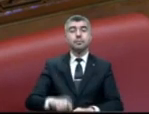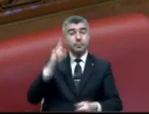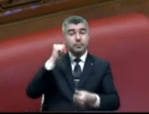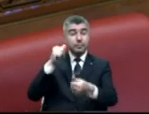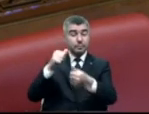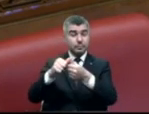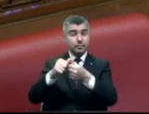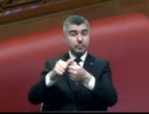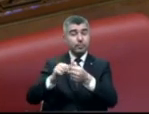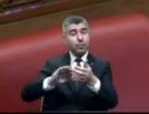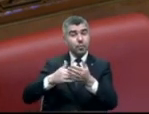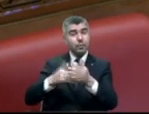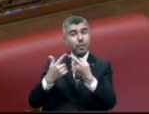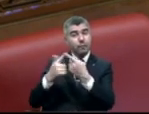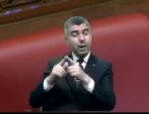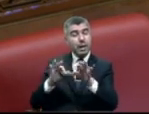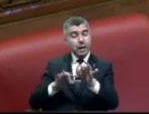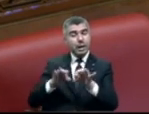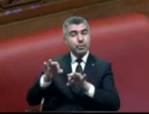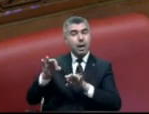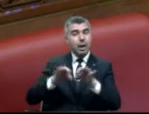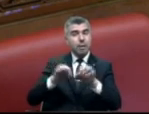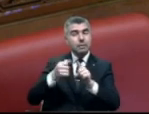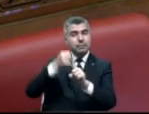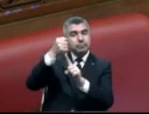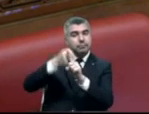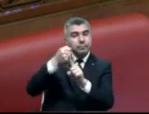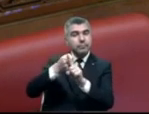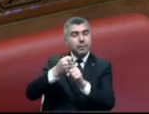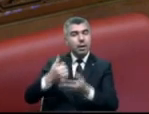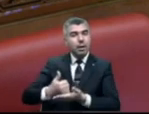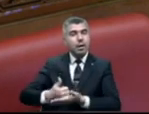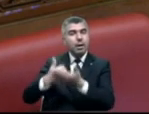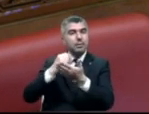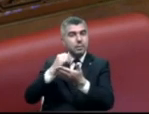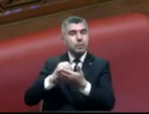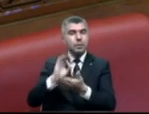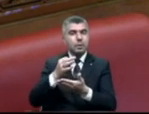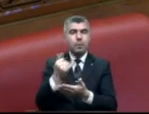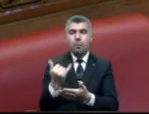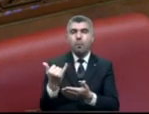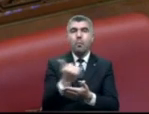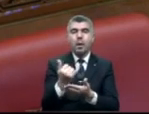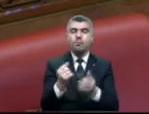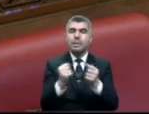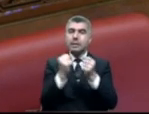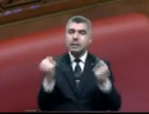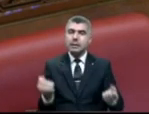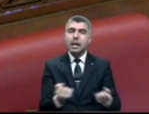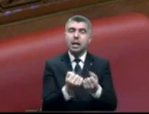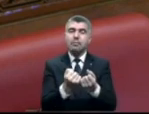احنا نواصل تنزيل مجموعة من الإجراءات والإصلاحات للنهوض بقطاع المعادن وجعله رافع للتنمية على